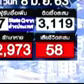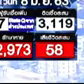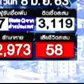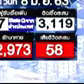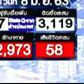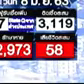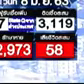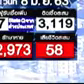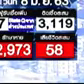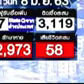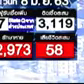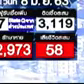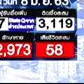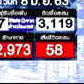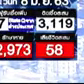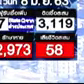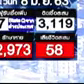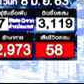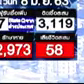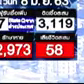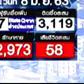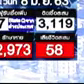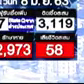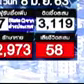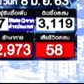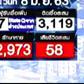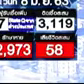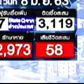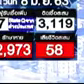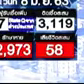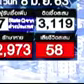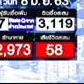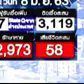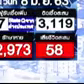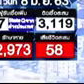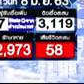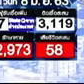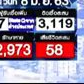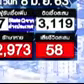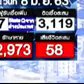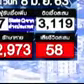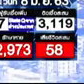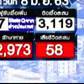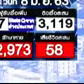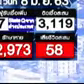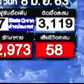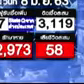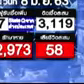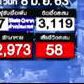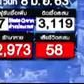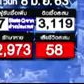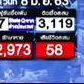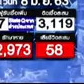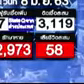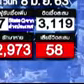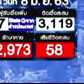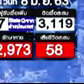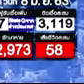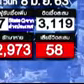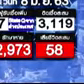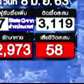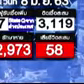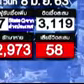Hope everyone have a very pleasant afternoon. Thank you very much. สวัสดีครับ กลับขอบพระคุณนะคะท่านณัฐพนุนพคุณร